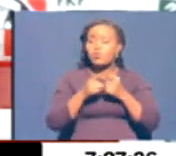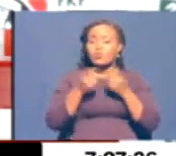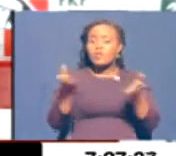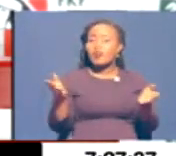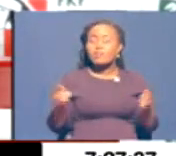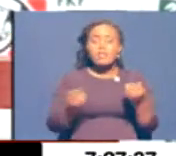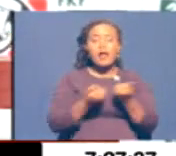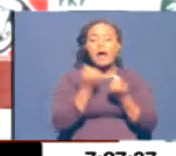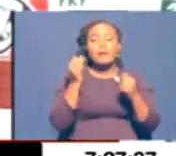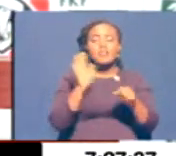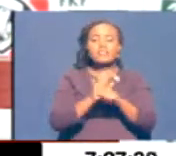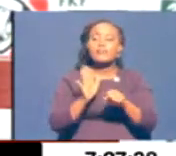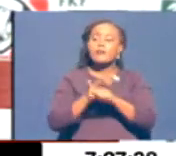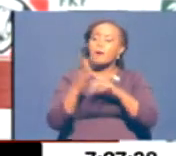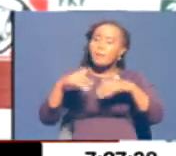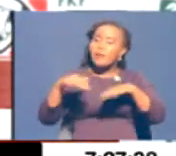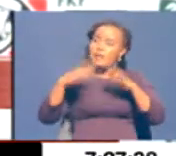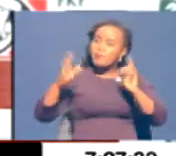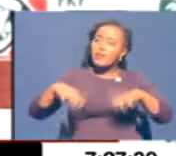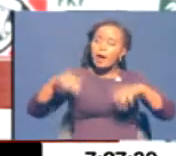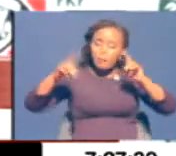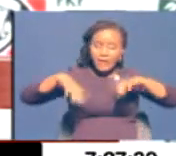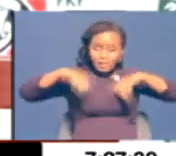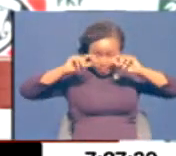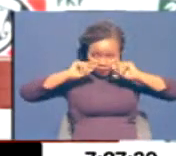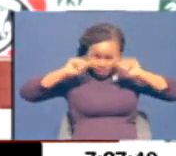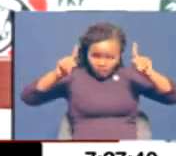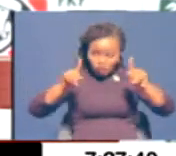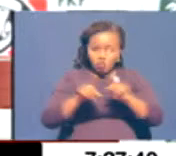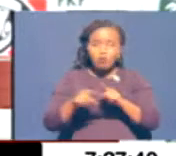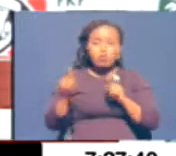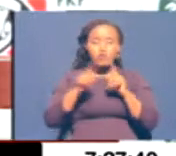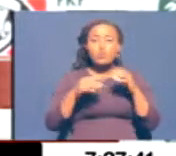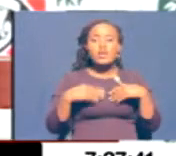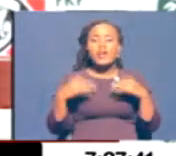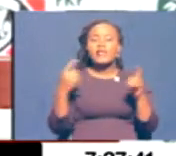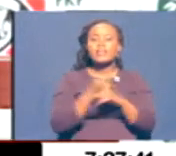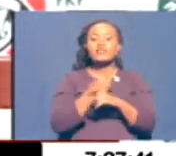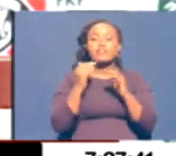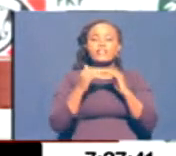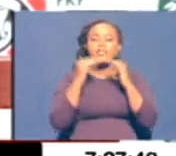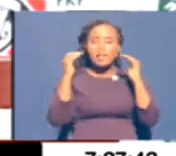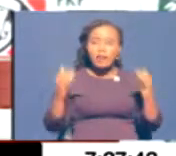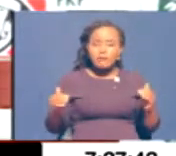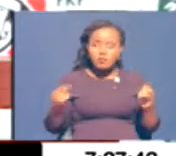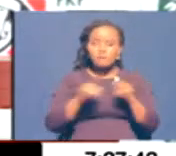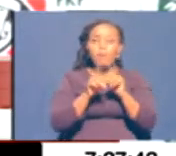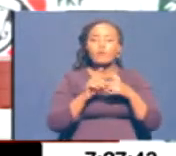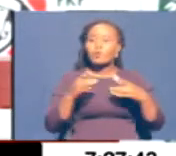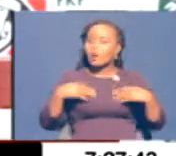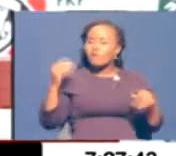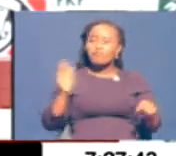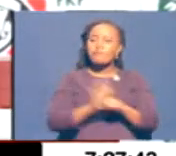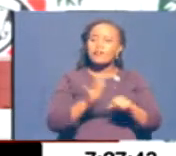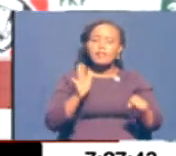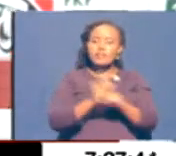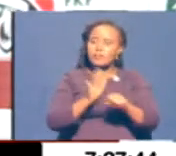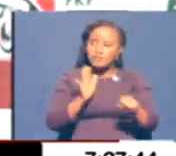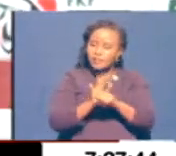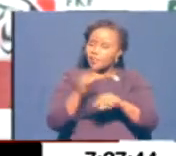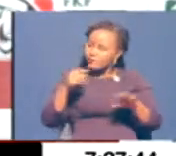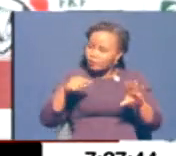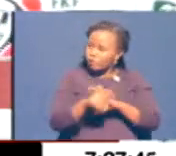ilibidi waamke. Nashukuru hiyo mwezi tulicheza kwa level lingine tofauti sana, tulipiga mabao mengi na I